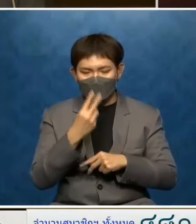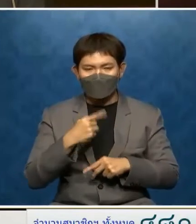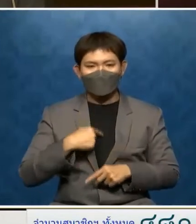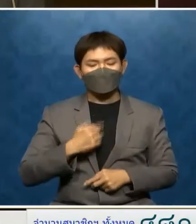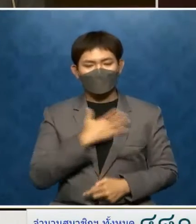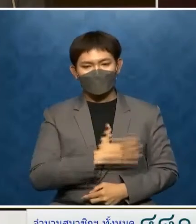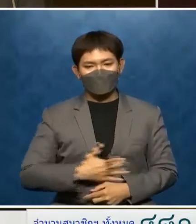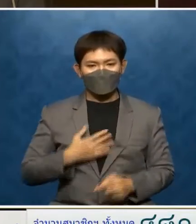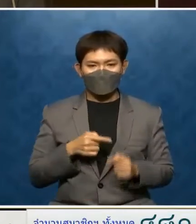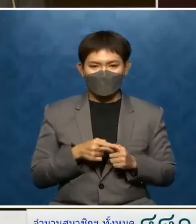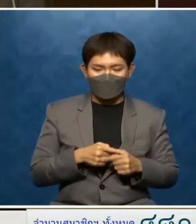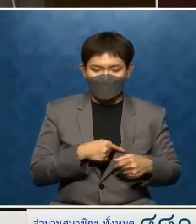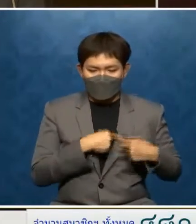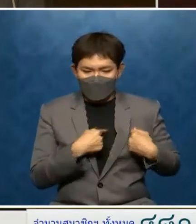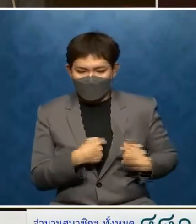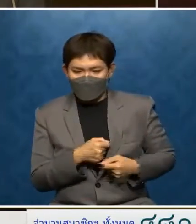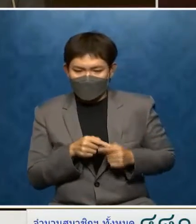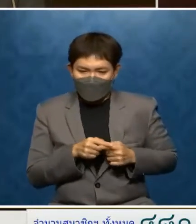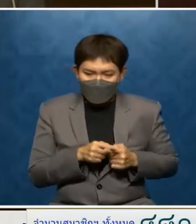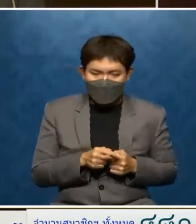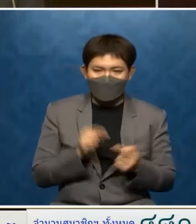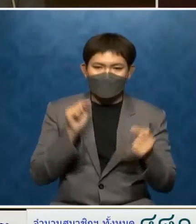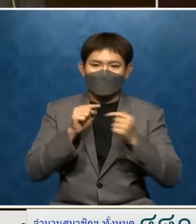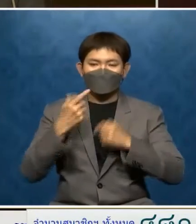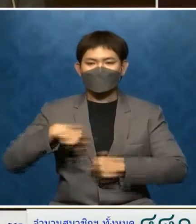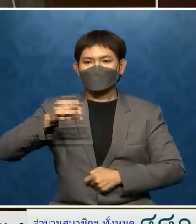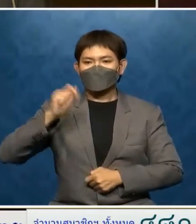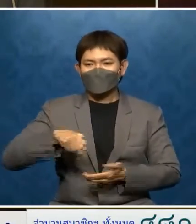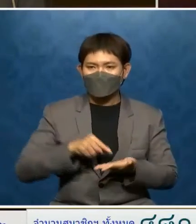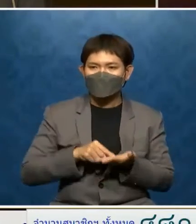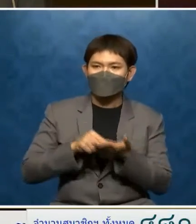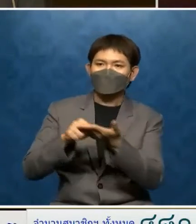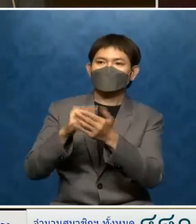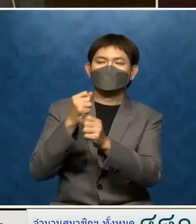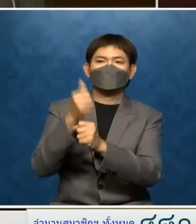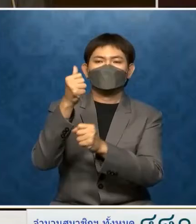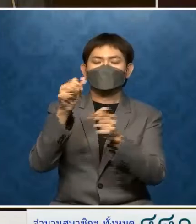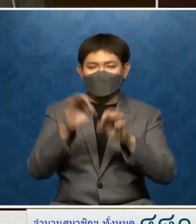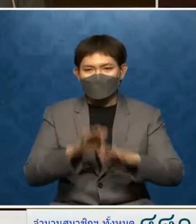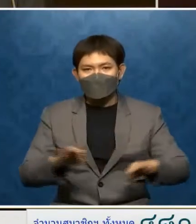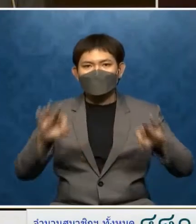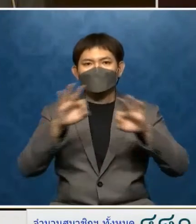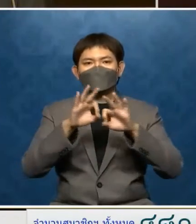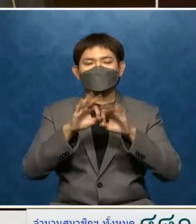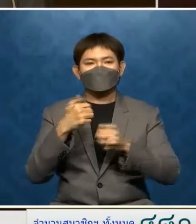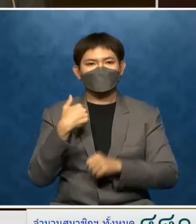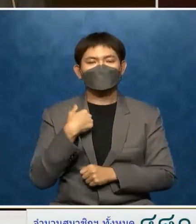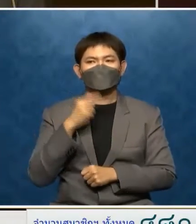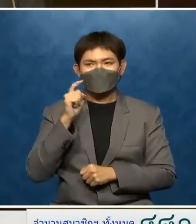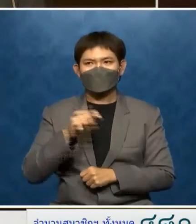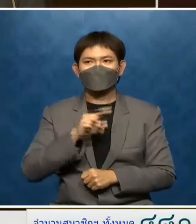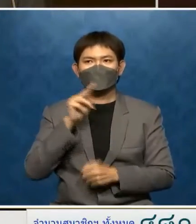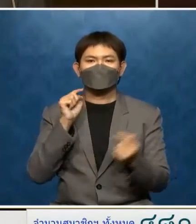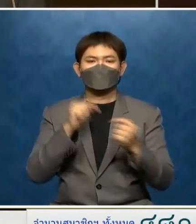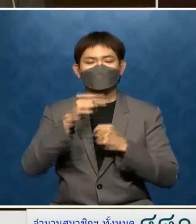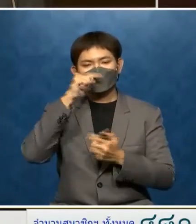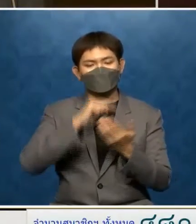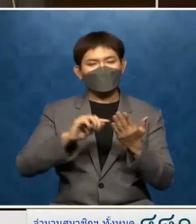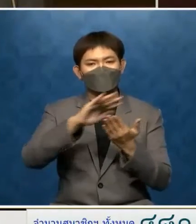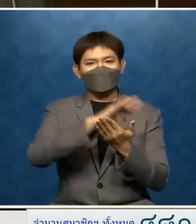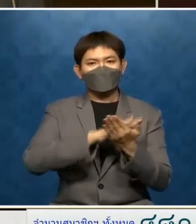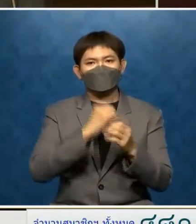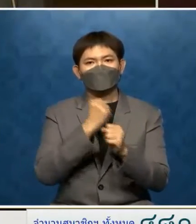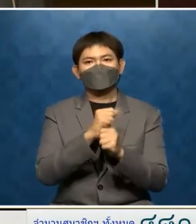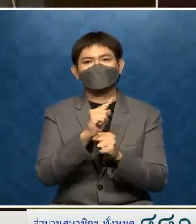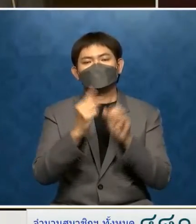็ค contextualำ aplและจตใจต่สานอย่เป็ระบบได้อัี้สำคัญมากค่ะต้มการใช้ใประเทศไยด้วยด้มีการ